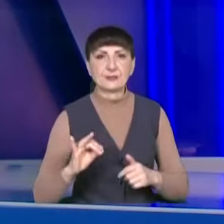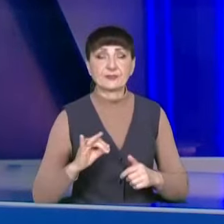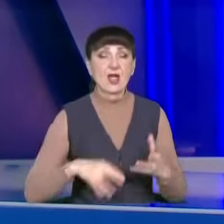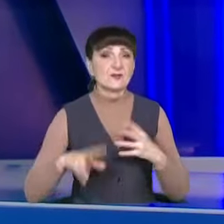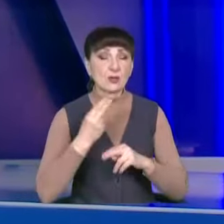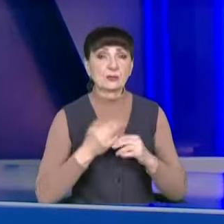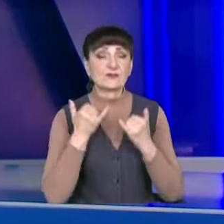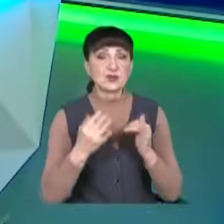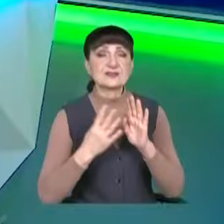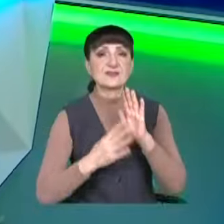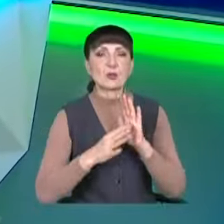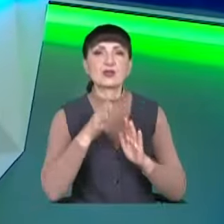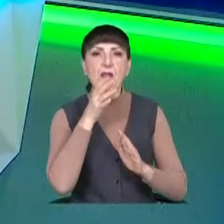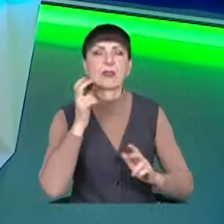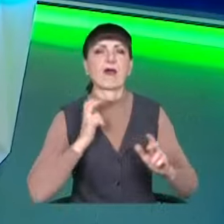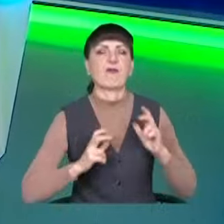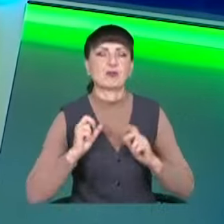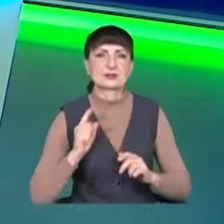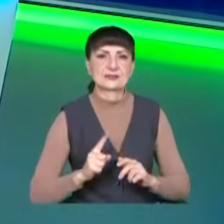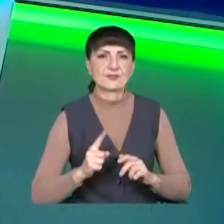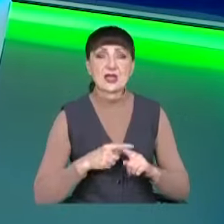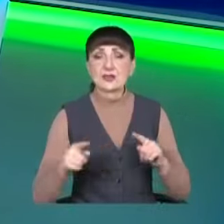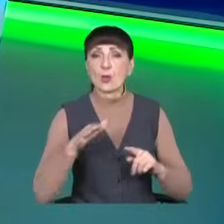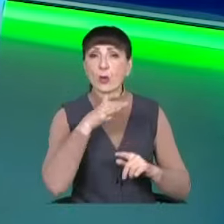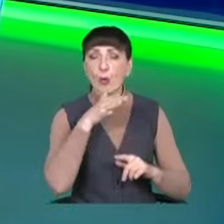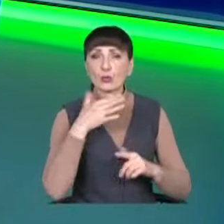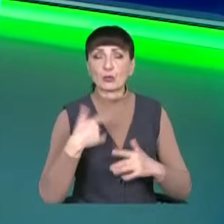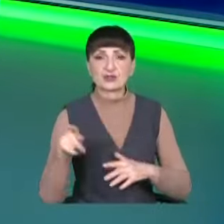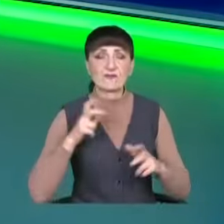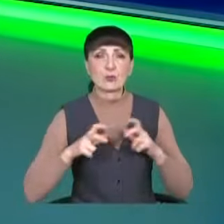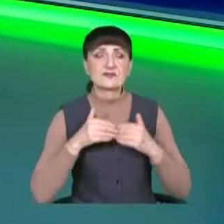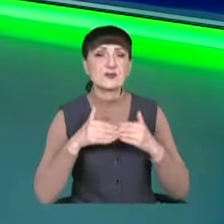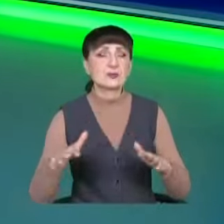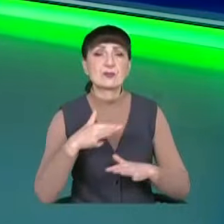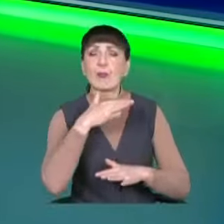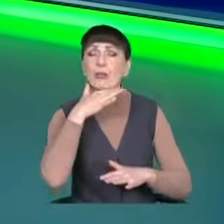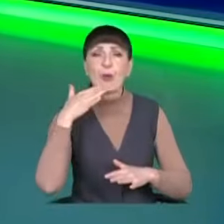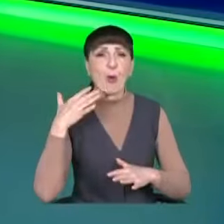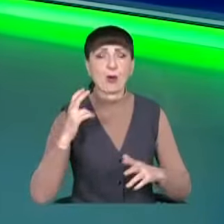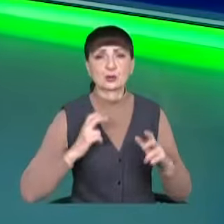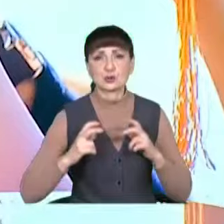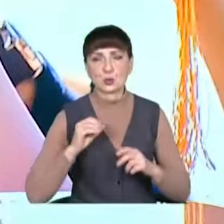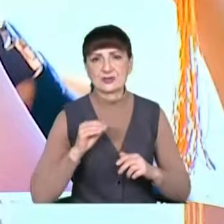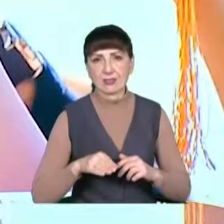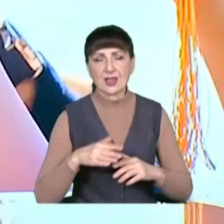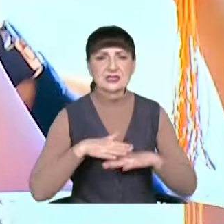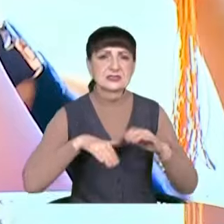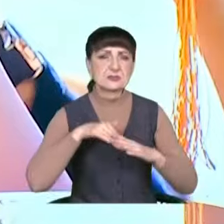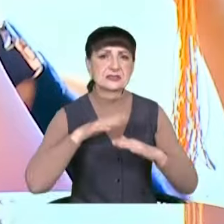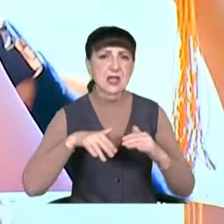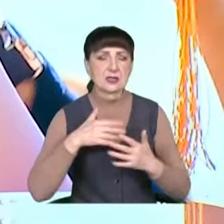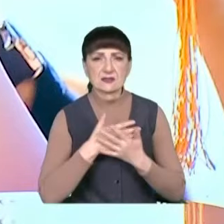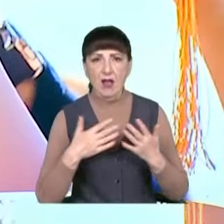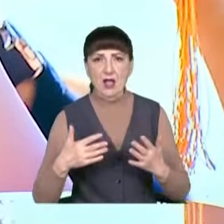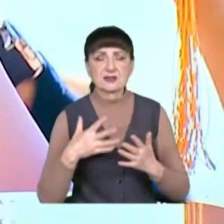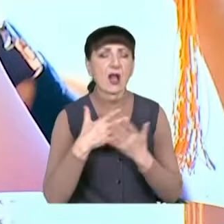в честь 90-летия вуза. За многие годы из «Альма-Матер» выпустилась не одна плеяда сильных специалистов в разной области.